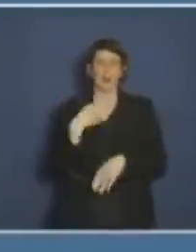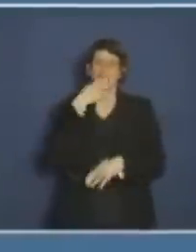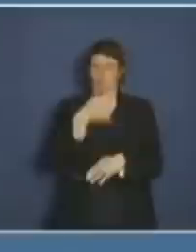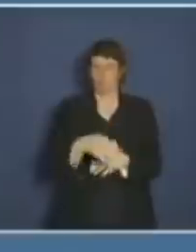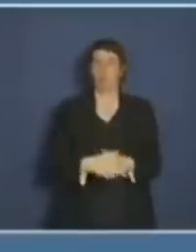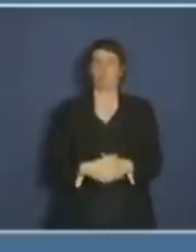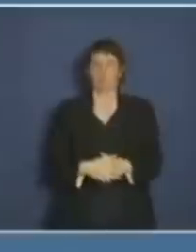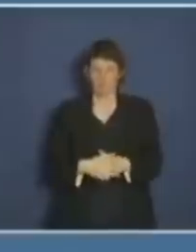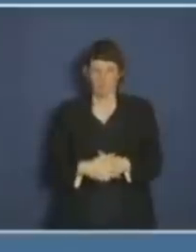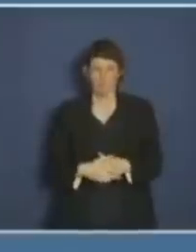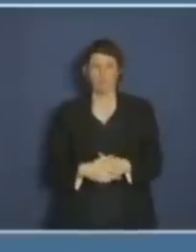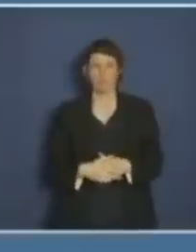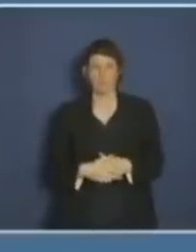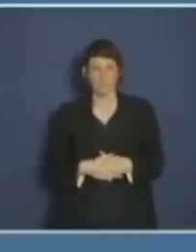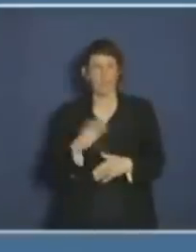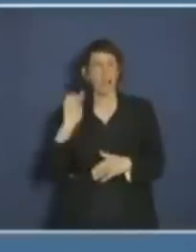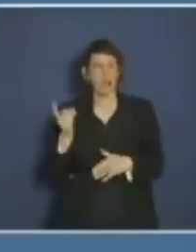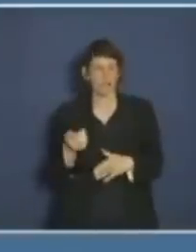auch